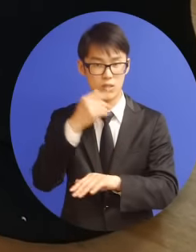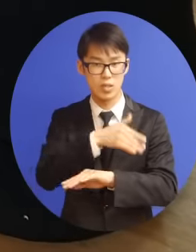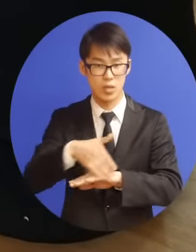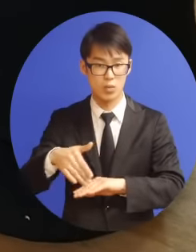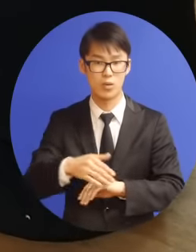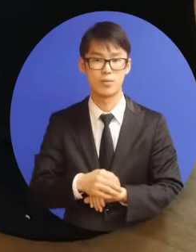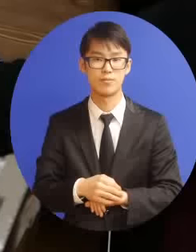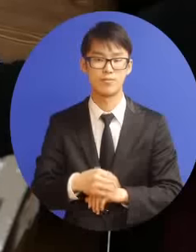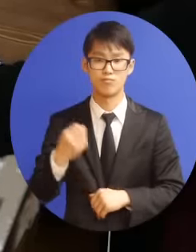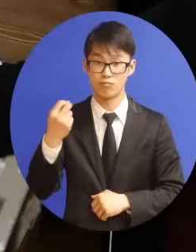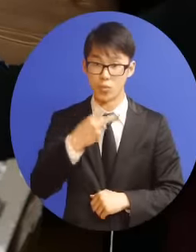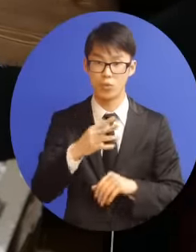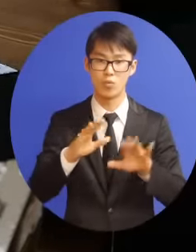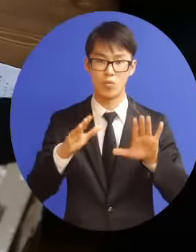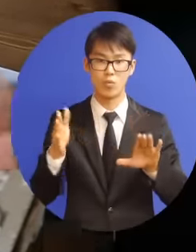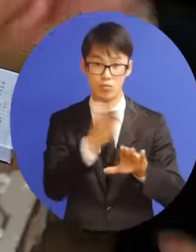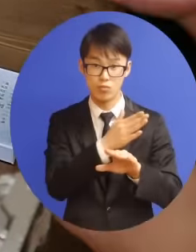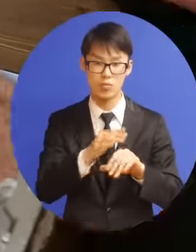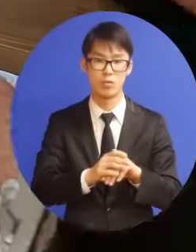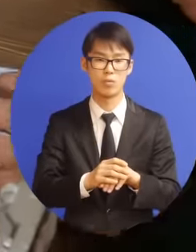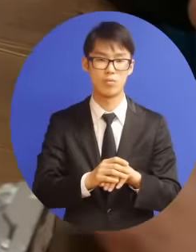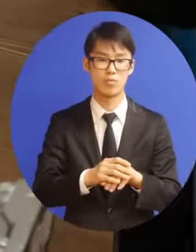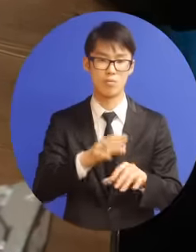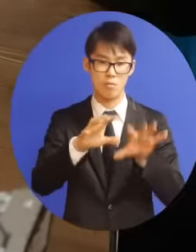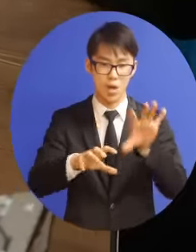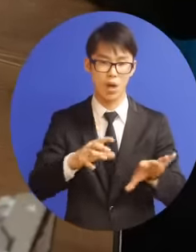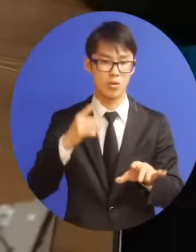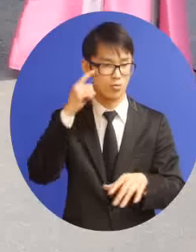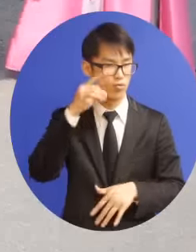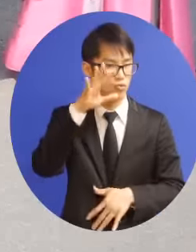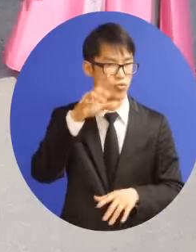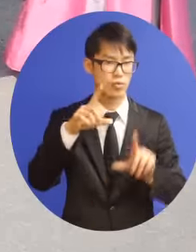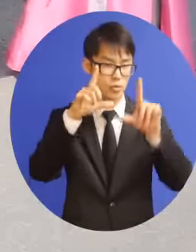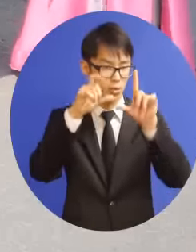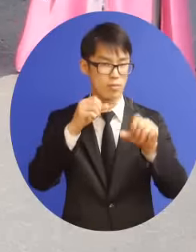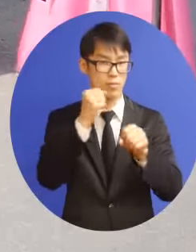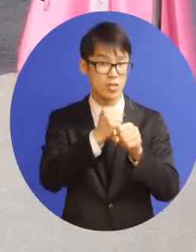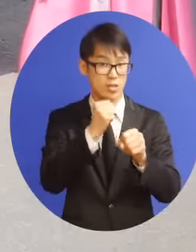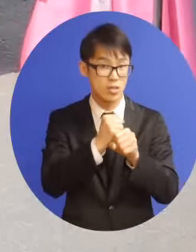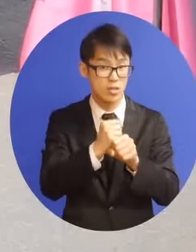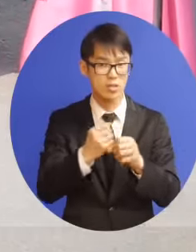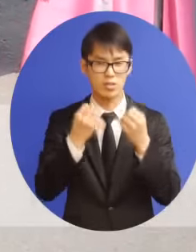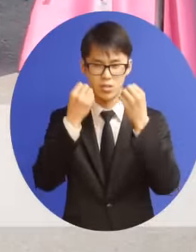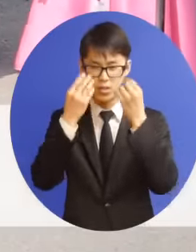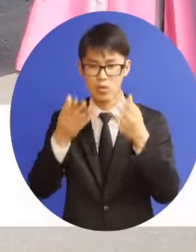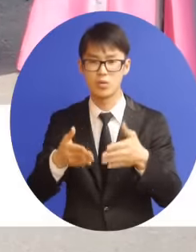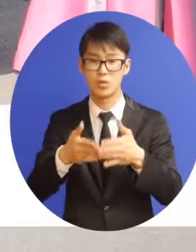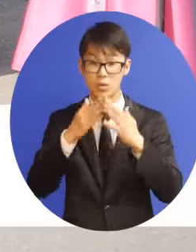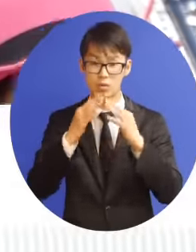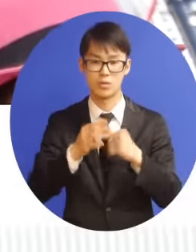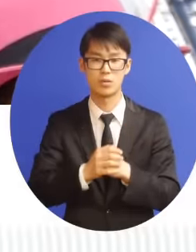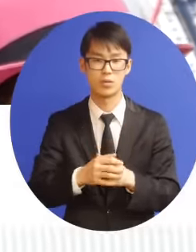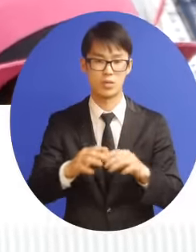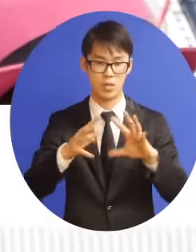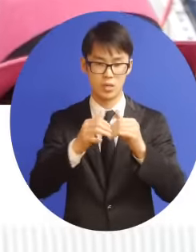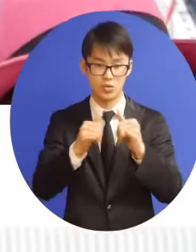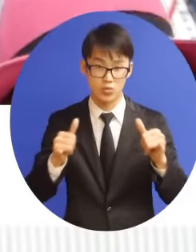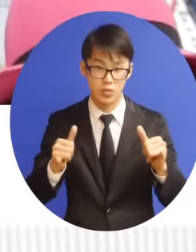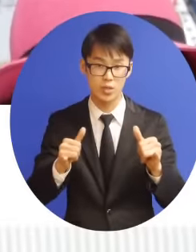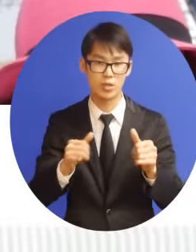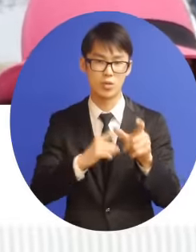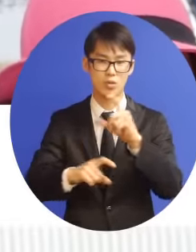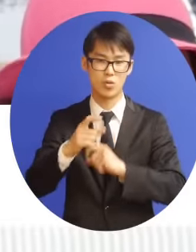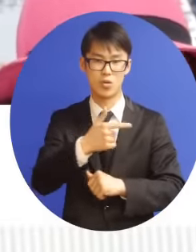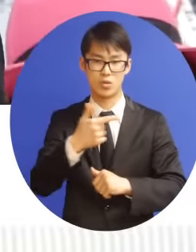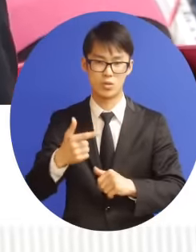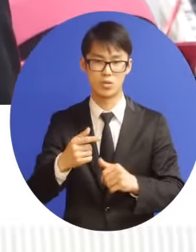예정입니다. 또한 올해에는 마을 추억 앨범 만들기, 문화 공연 등의 서비스가 새롭게 제공돼 지역 주민에게 더